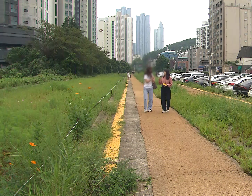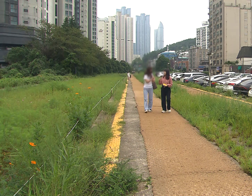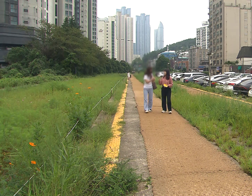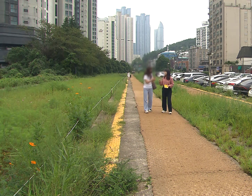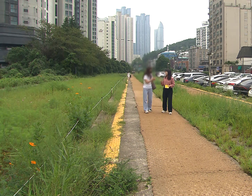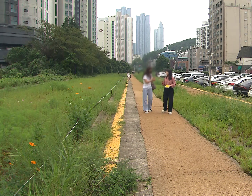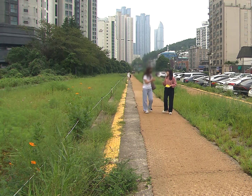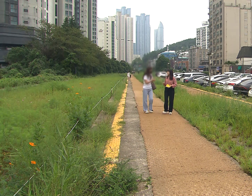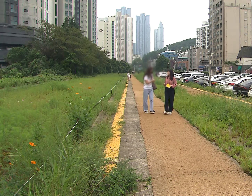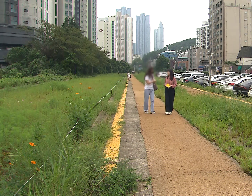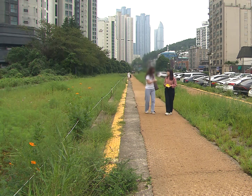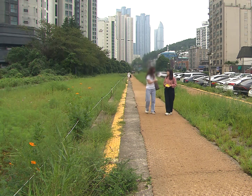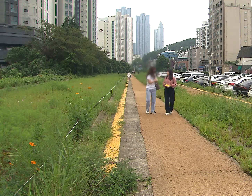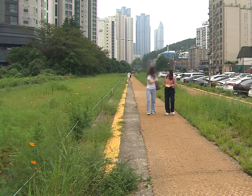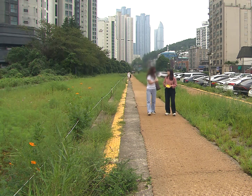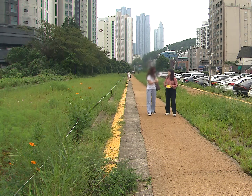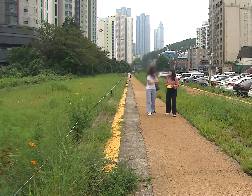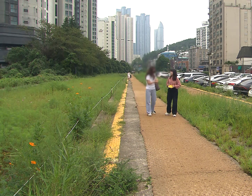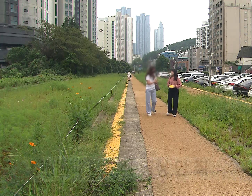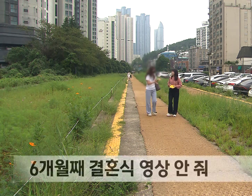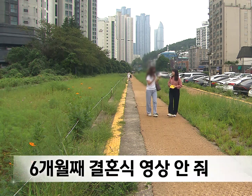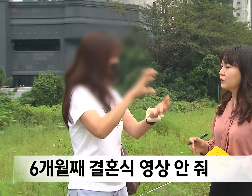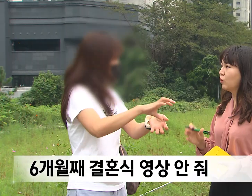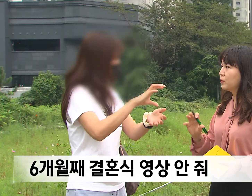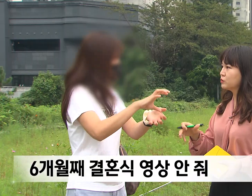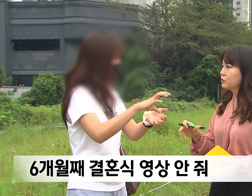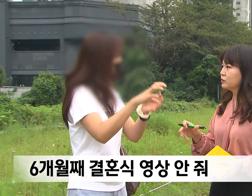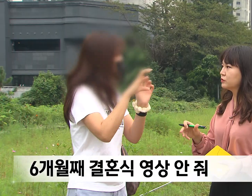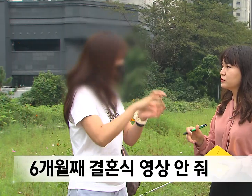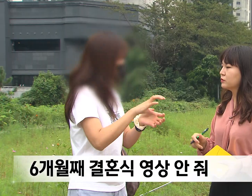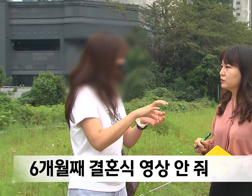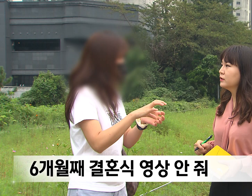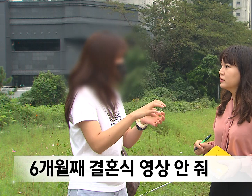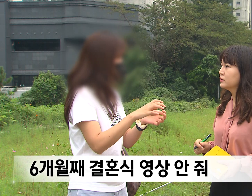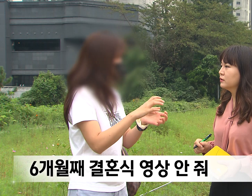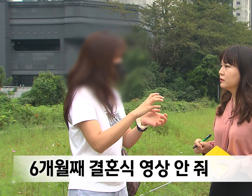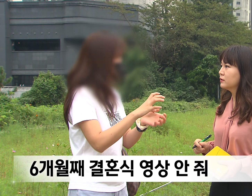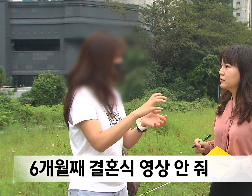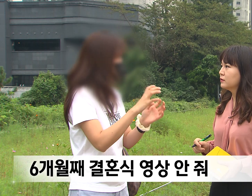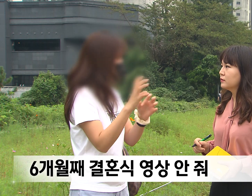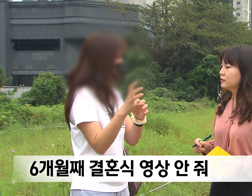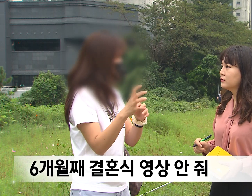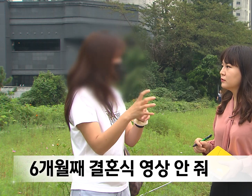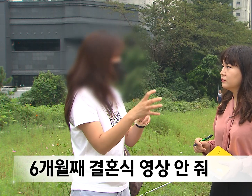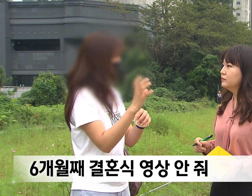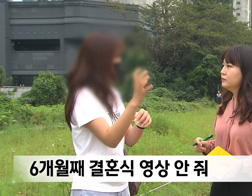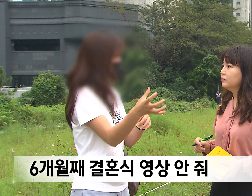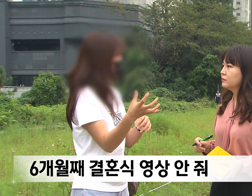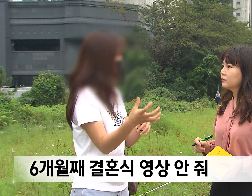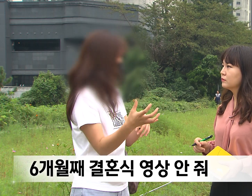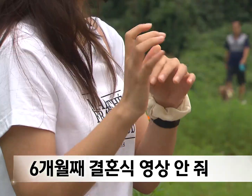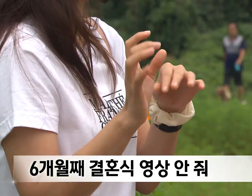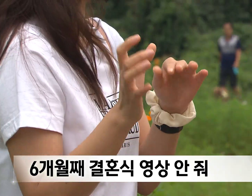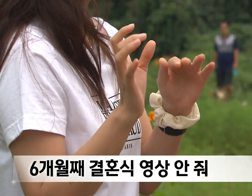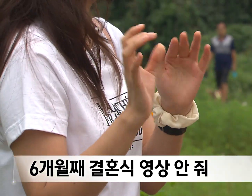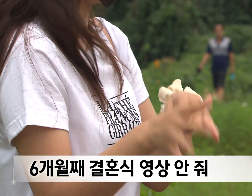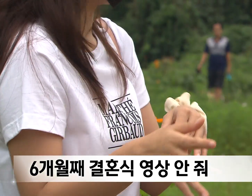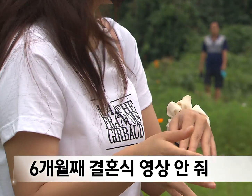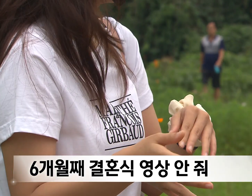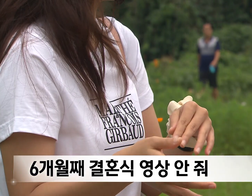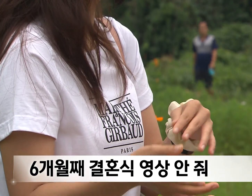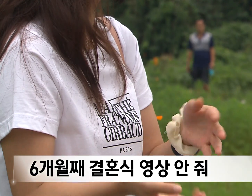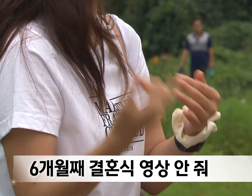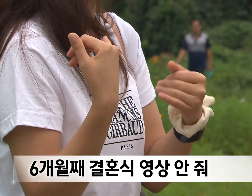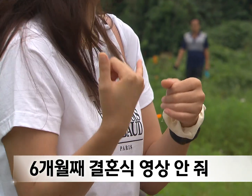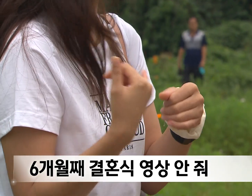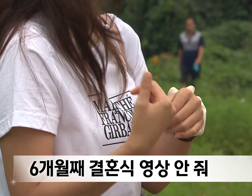지난 2월 결혼식을 올린 신혼부부. 웨딩 촬영 분야 전국 1위라고 광고하는 한 업체에 40만 원을 주고 결혼식